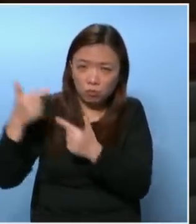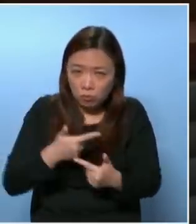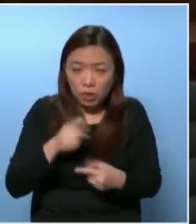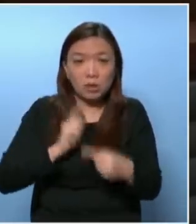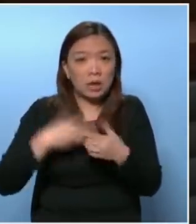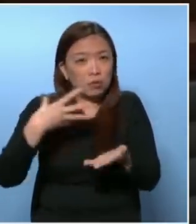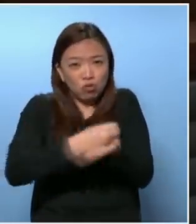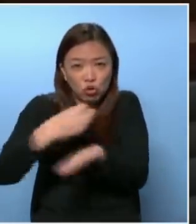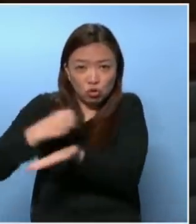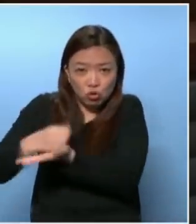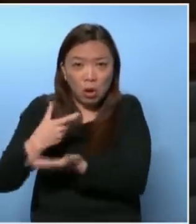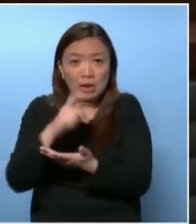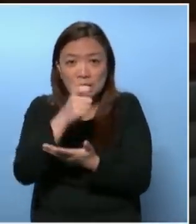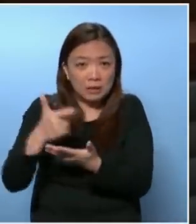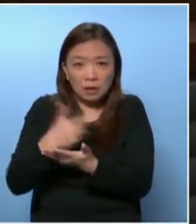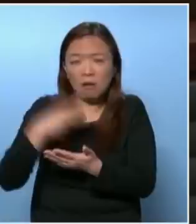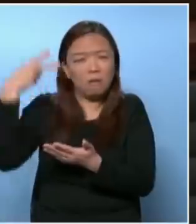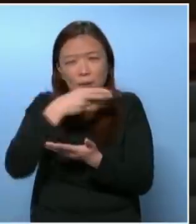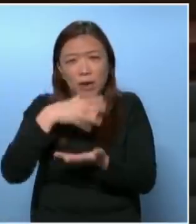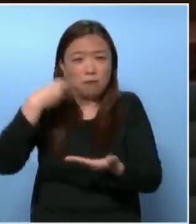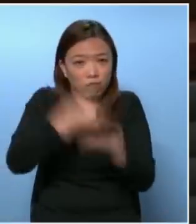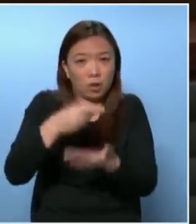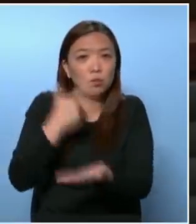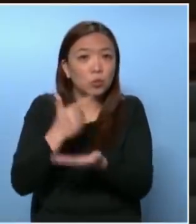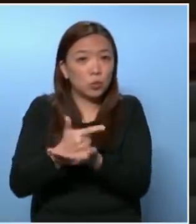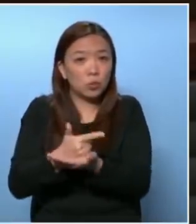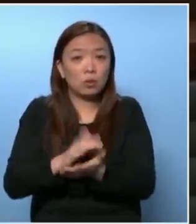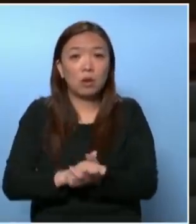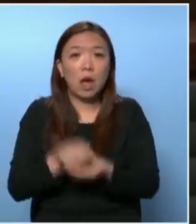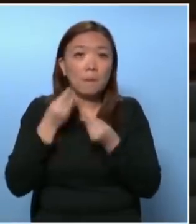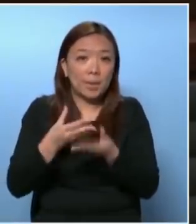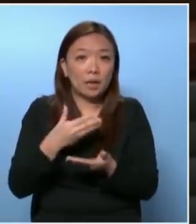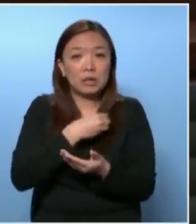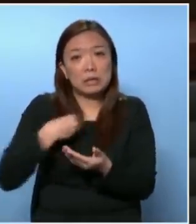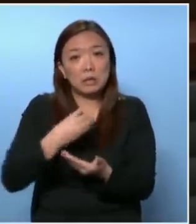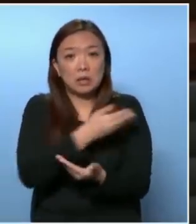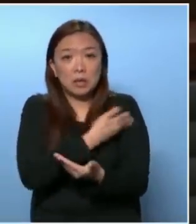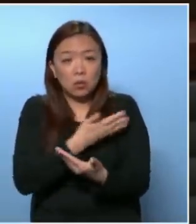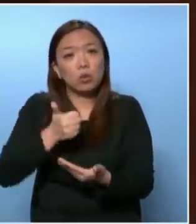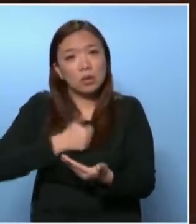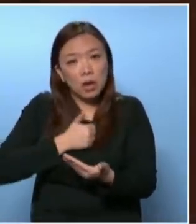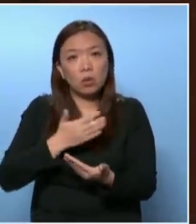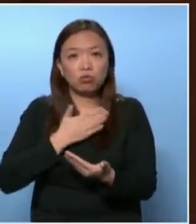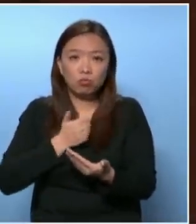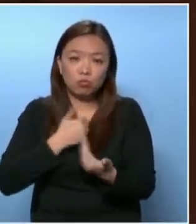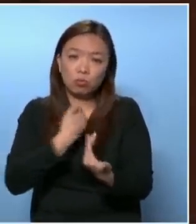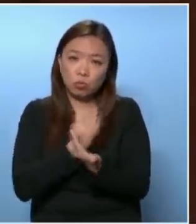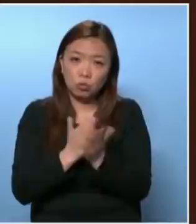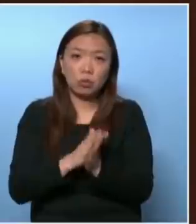搶喺市場，真係搶幾多錢我哋都唔計，最緊要搶到翻嚟，等我哋前線醫護人員有足夠嘅裝備。多謝主席。